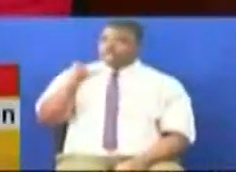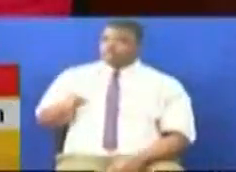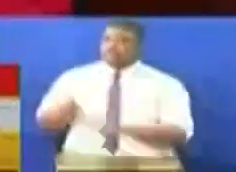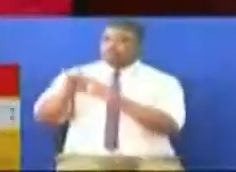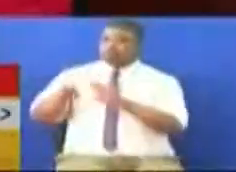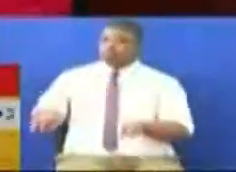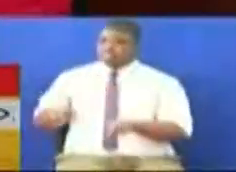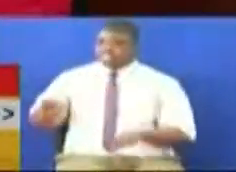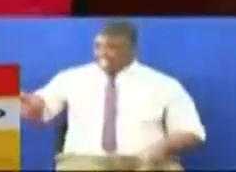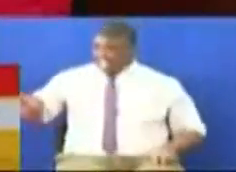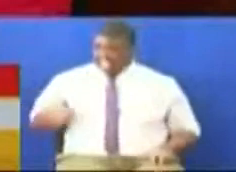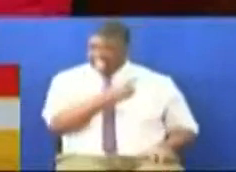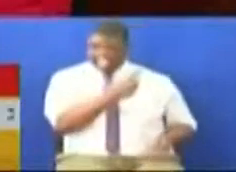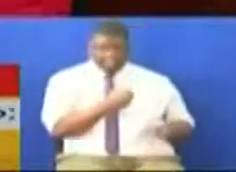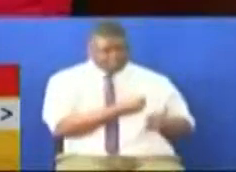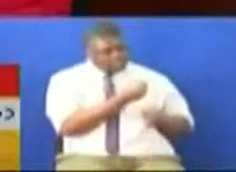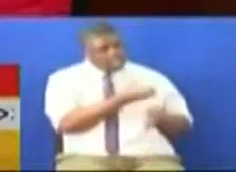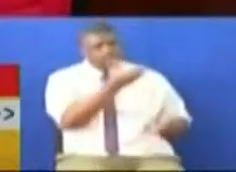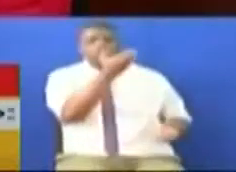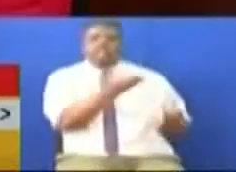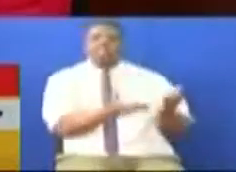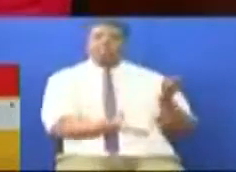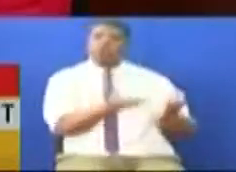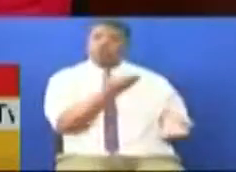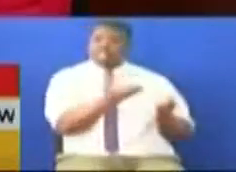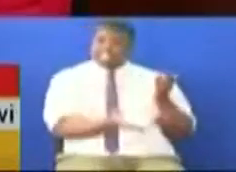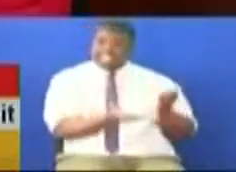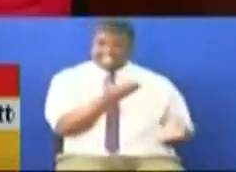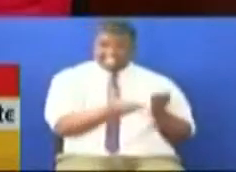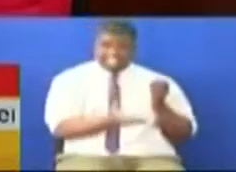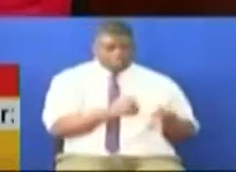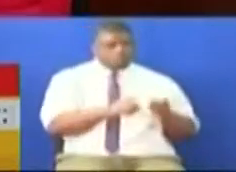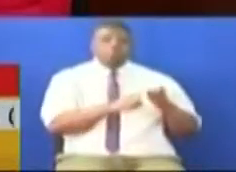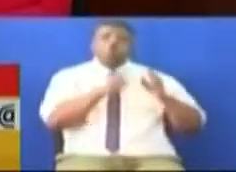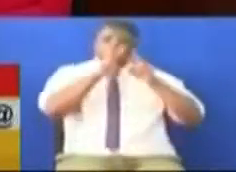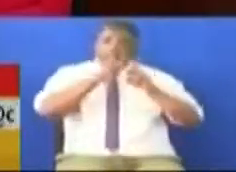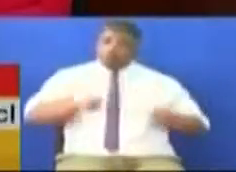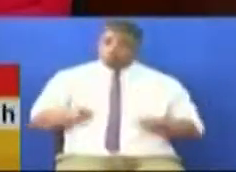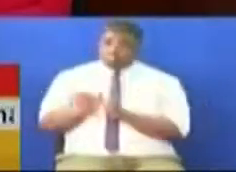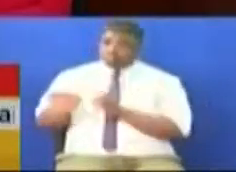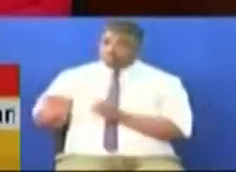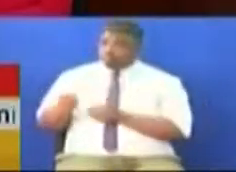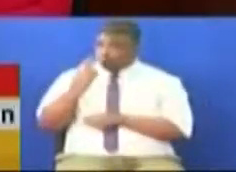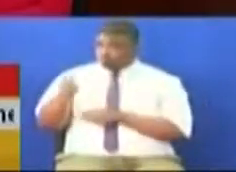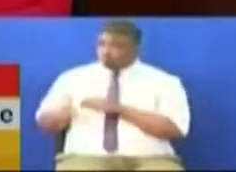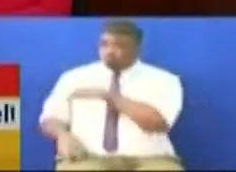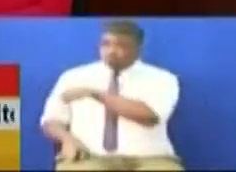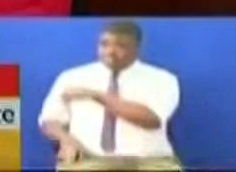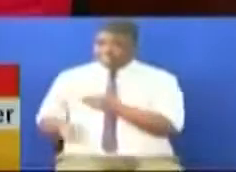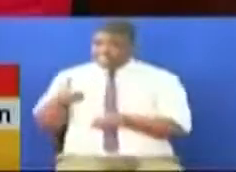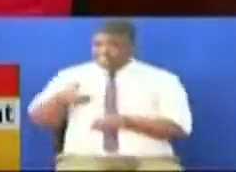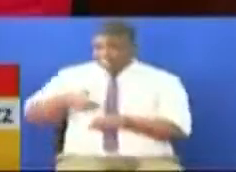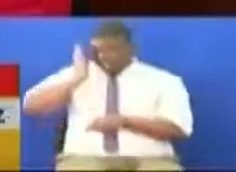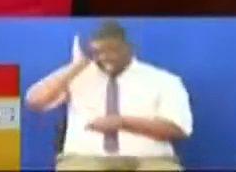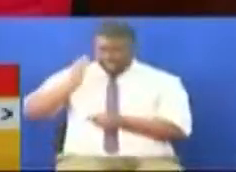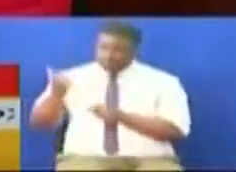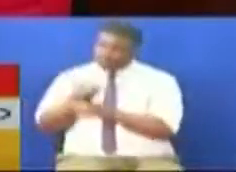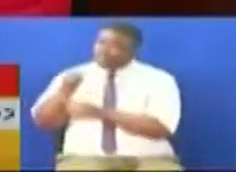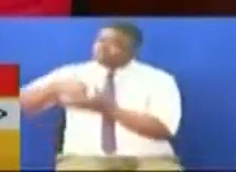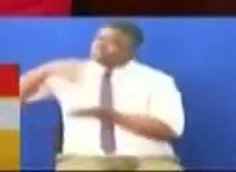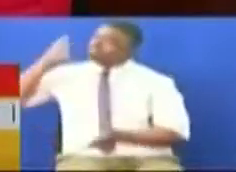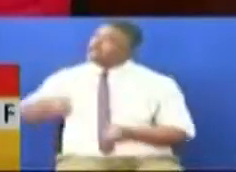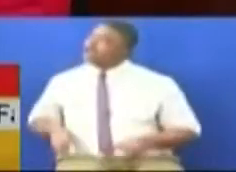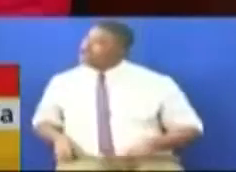akafanye evaluation, aende akafanye ukaguzi maalum kuona kama serikali imefaidika na je fedha hiyo imetumika